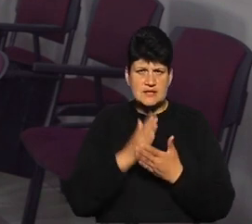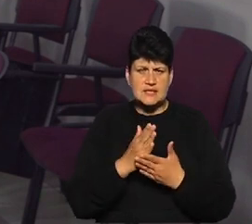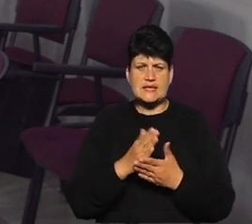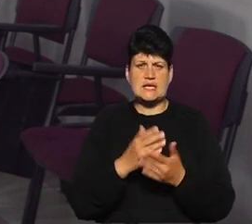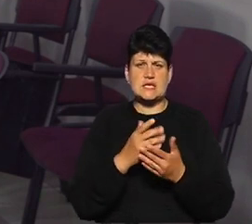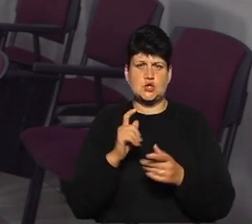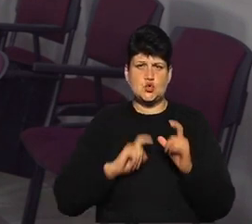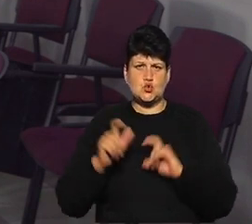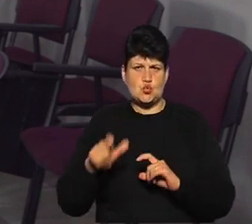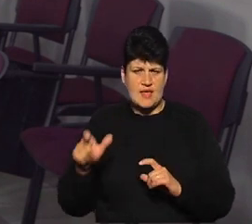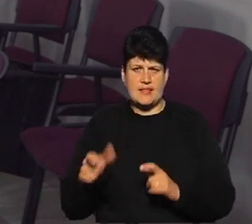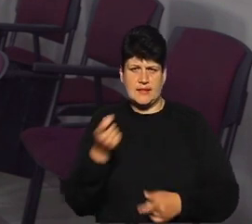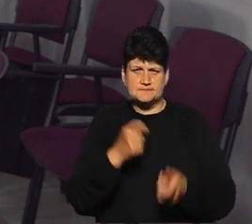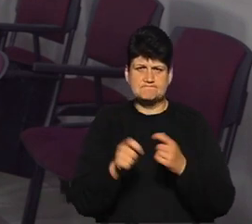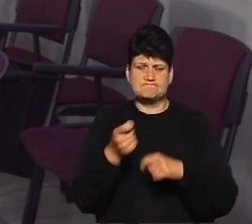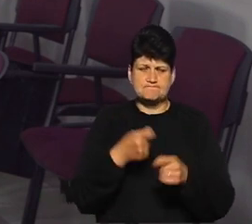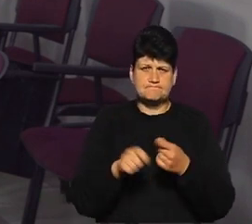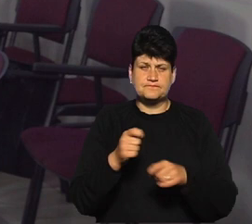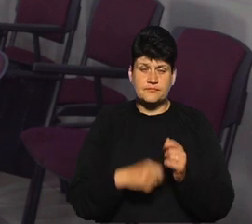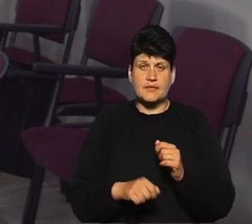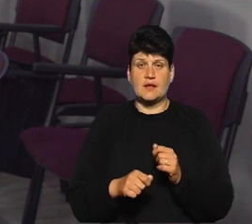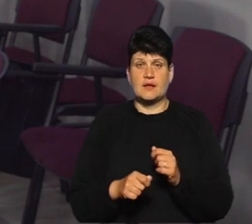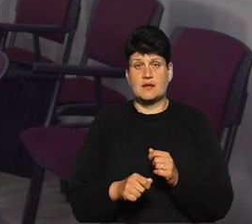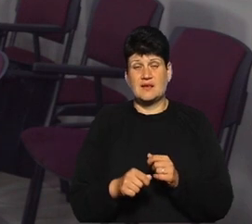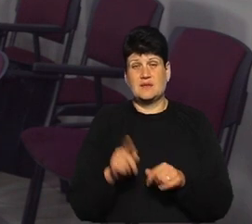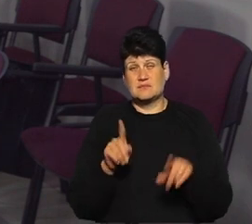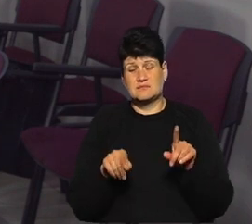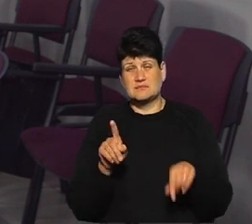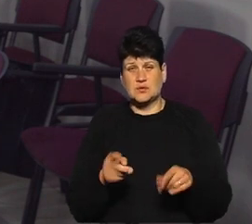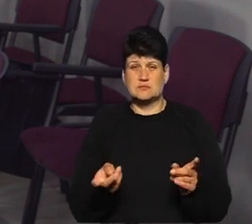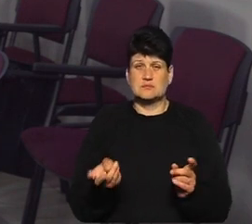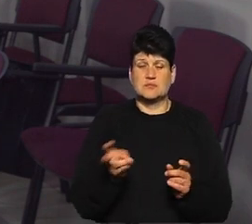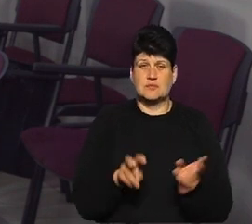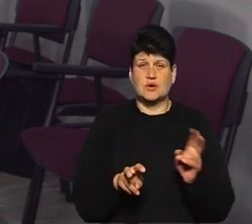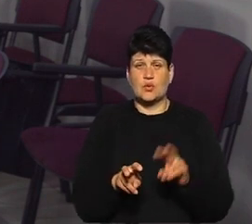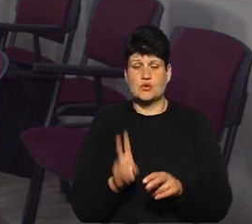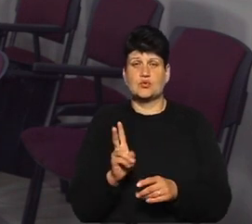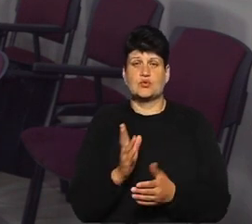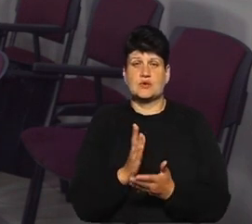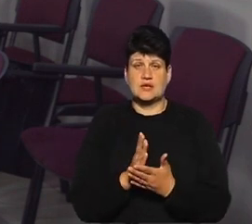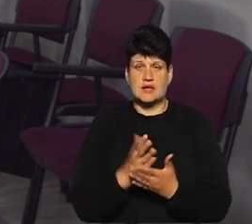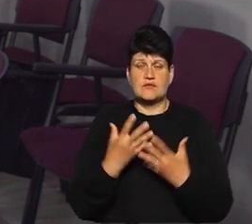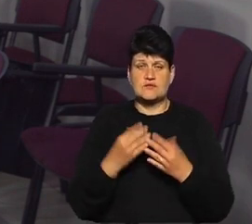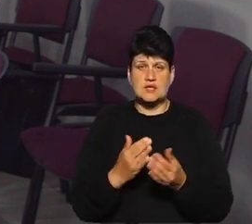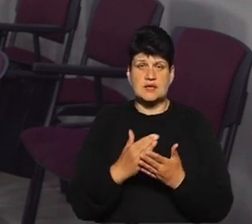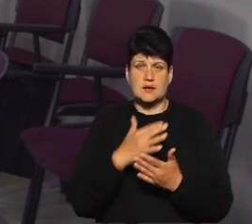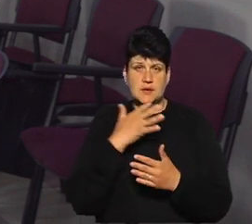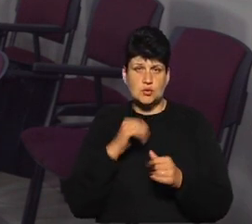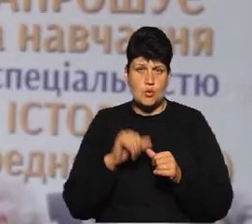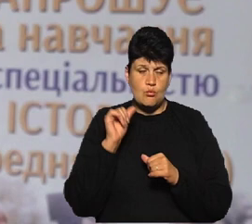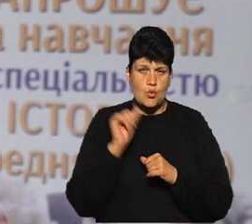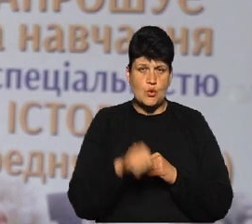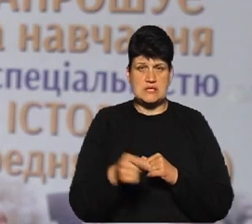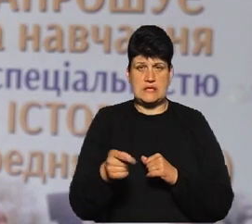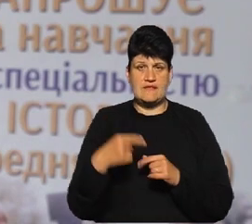і зараз, в принципі, періодично долучаються ті, хто є, тому що дуже багато студентів-істориків живуть поза межами Тернополя і навіть в інших